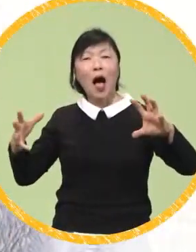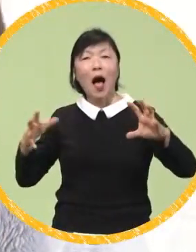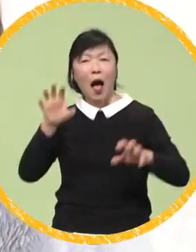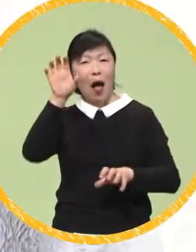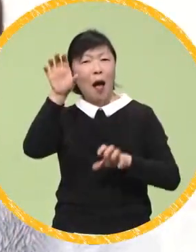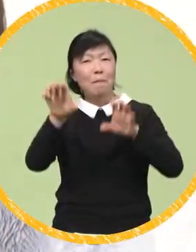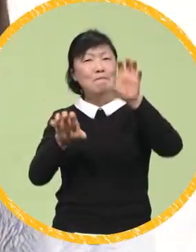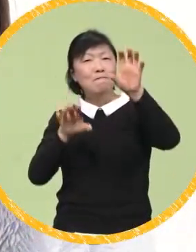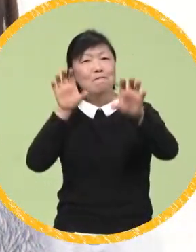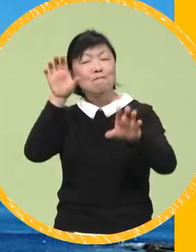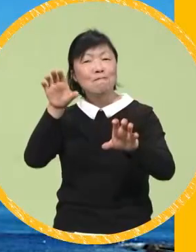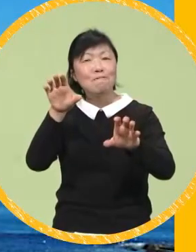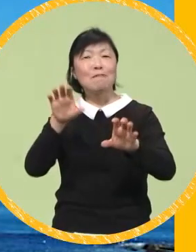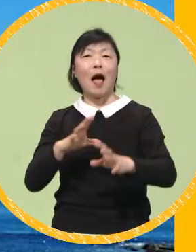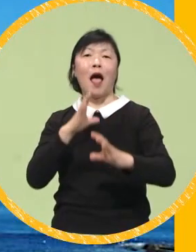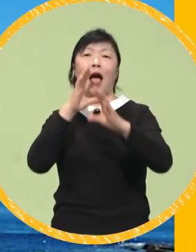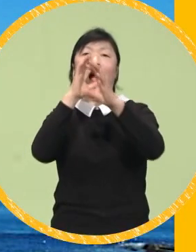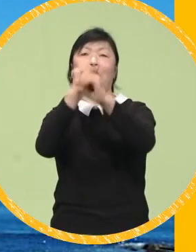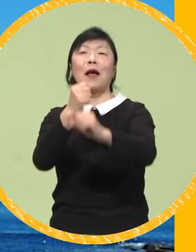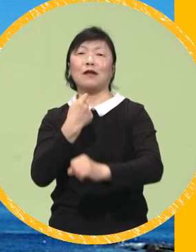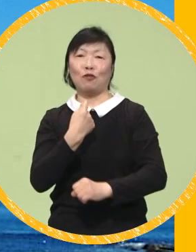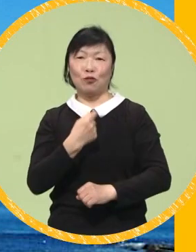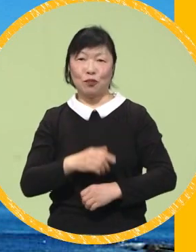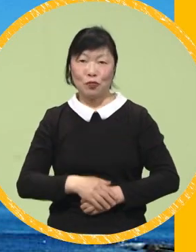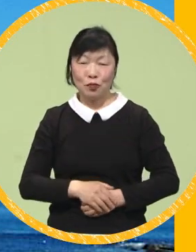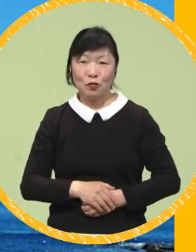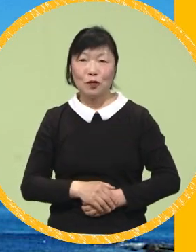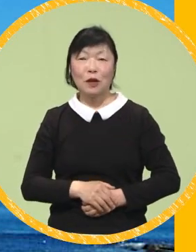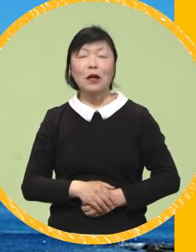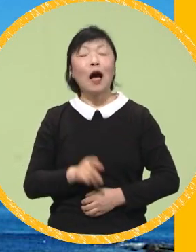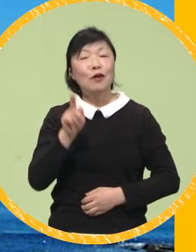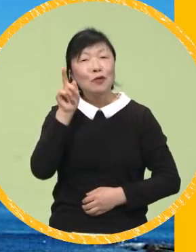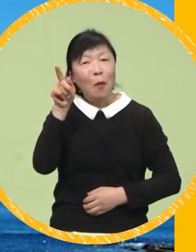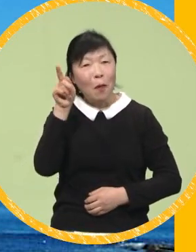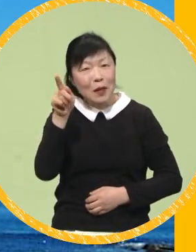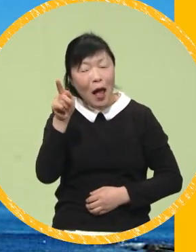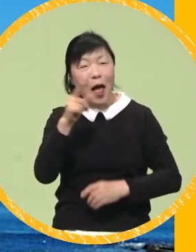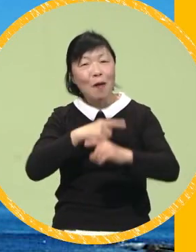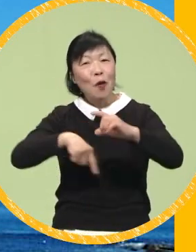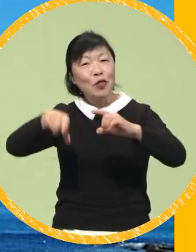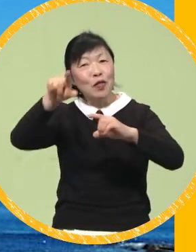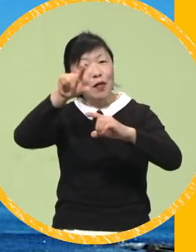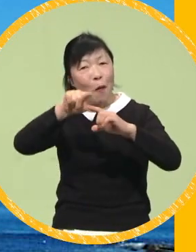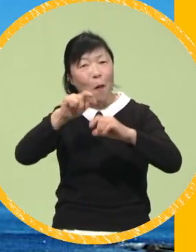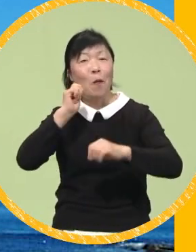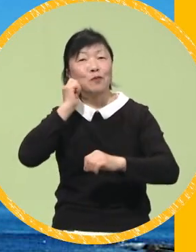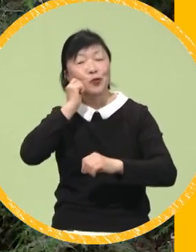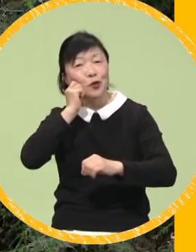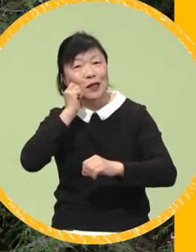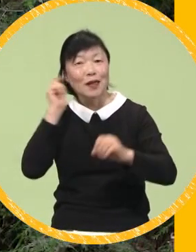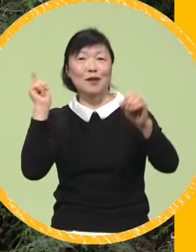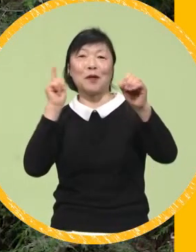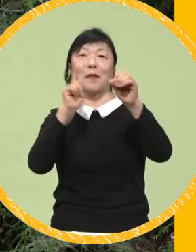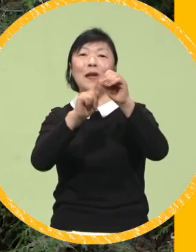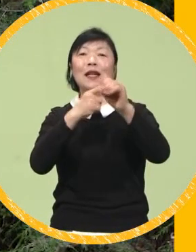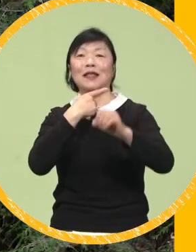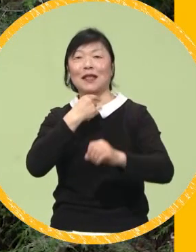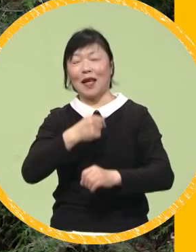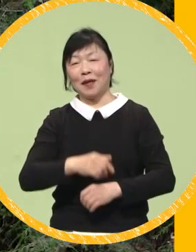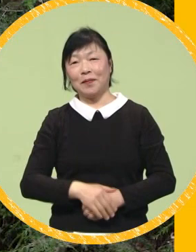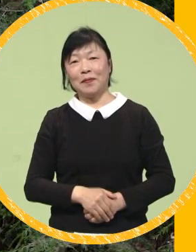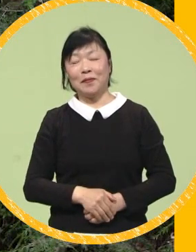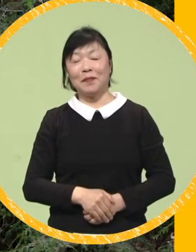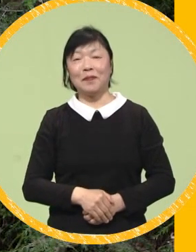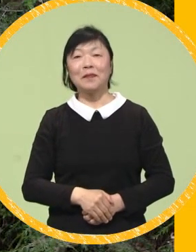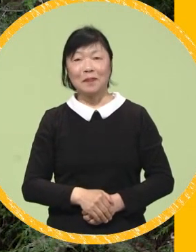ロッククライミングが肺胞にハマってましてちょっとそっちの方でもっと難しいもののバレたらなって思っています